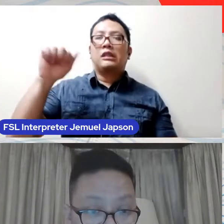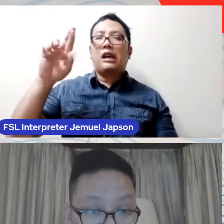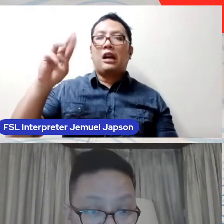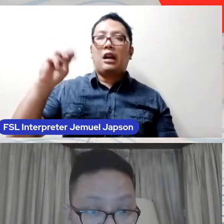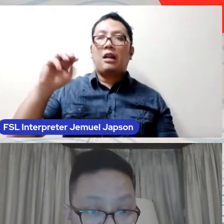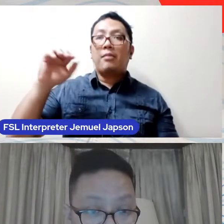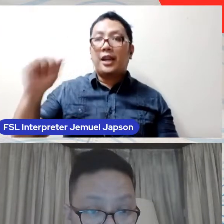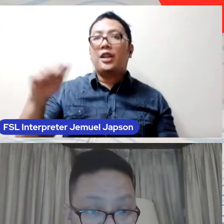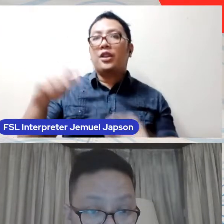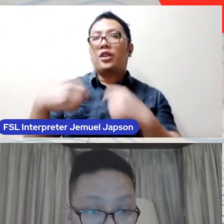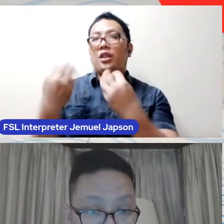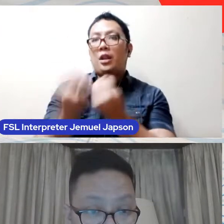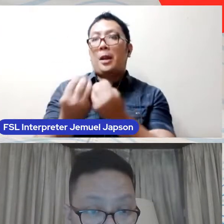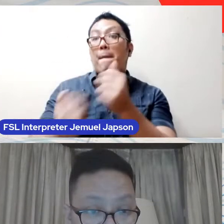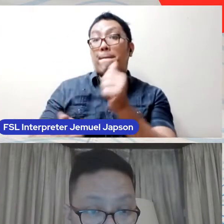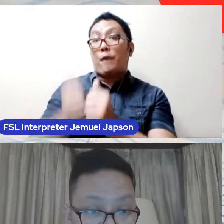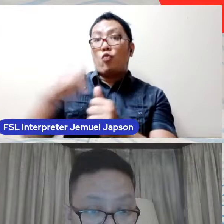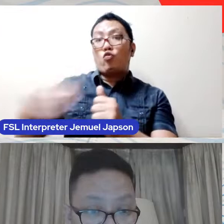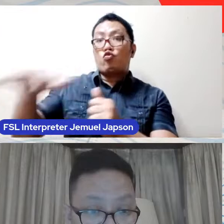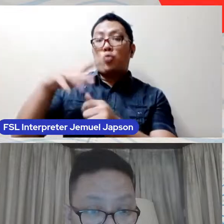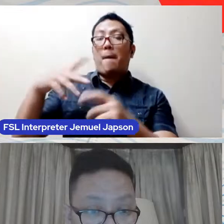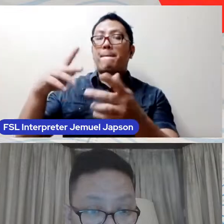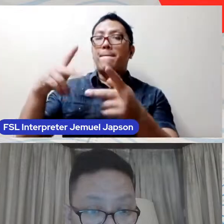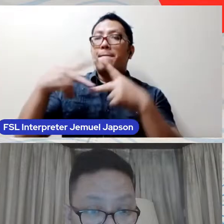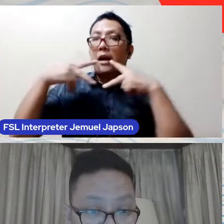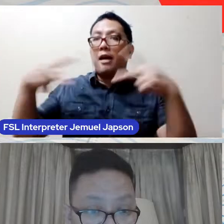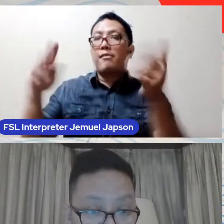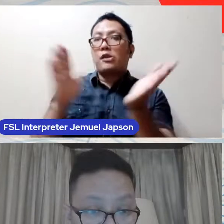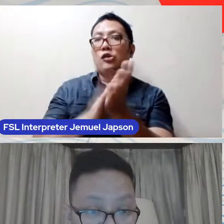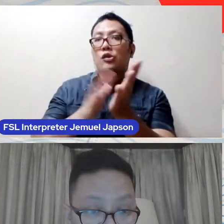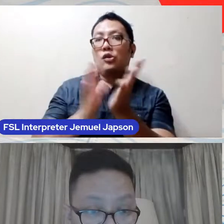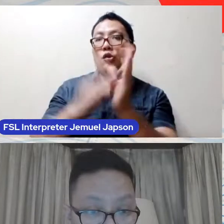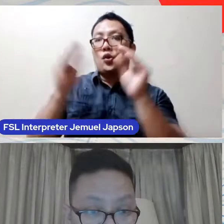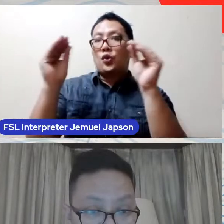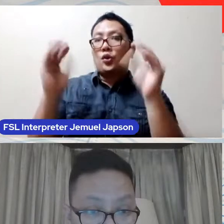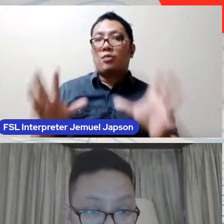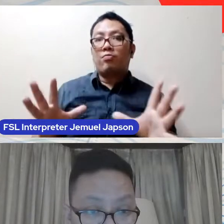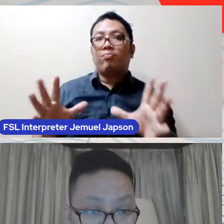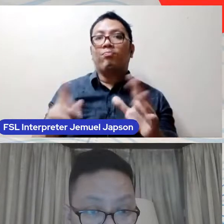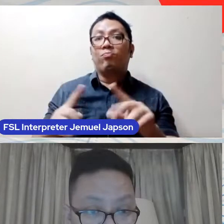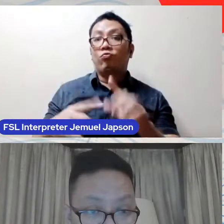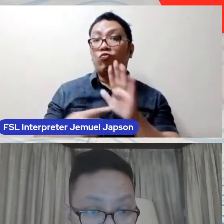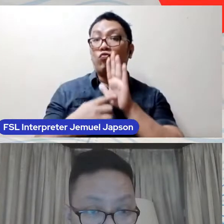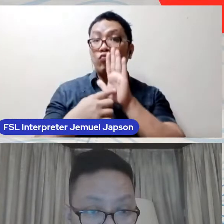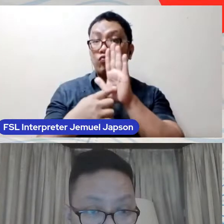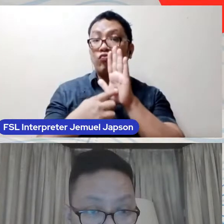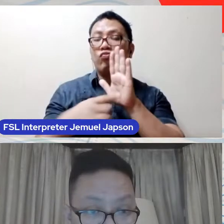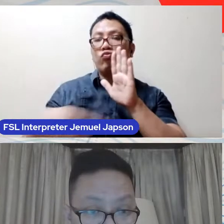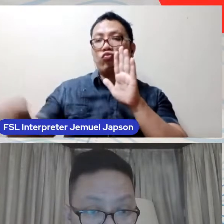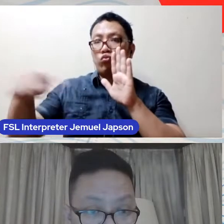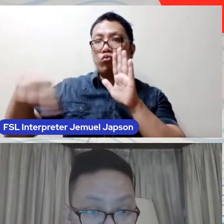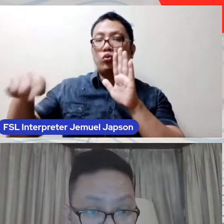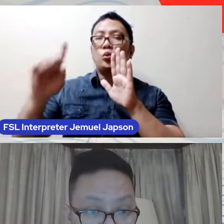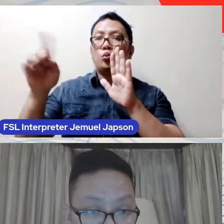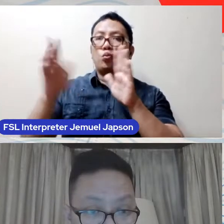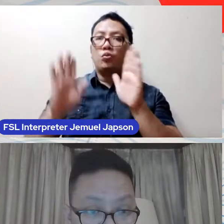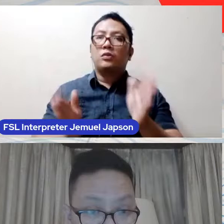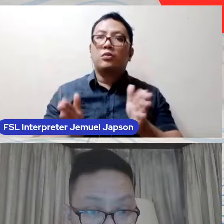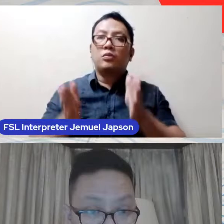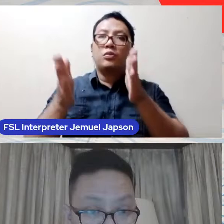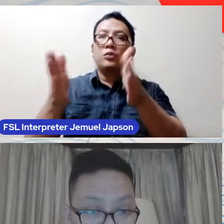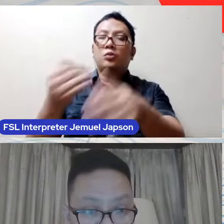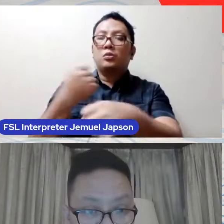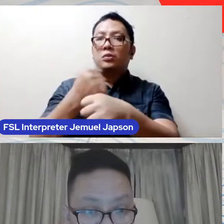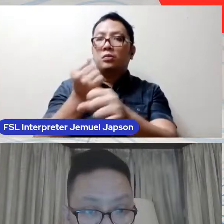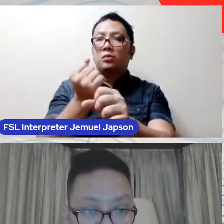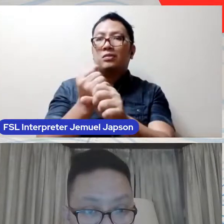po mostly ay mga public school teachers. So, medyo na-mirror ng RMA teams ang paraan ng pagbuo katulad